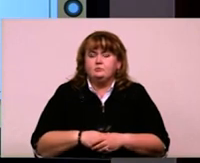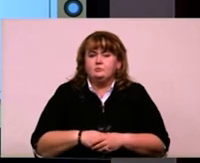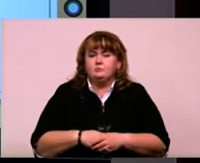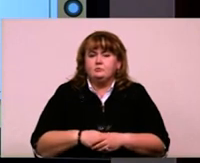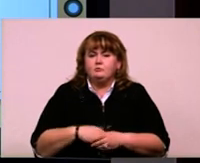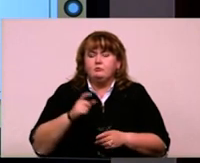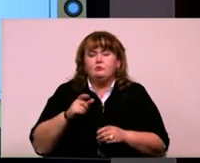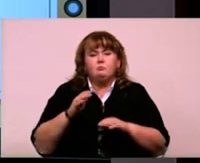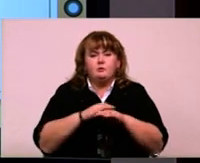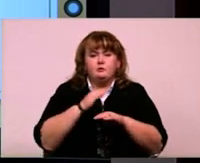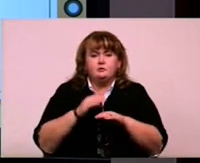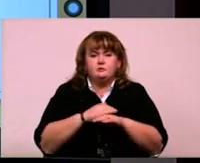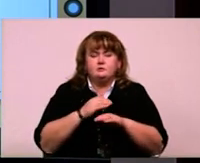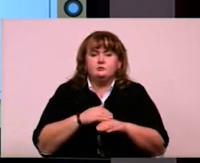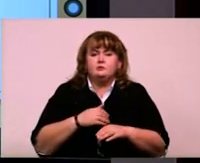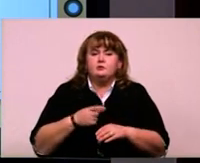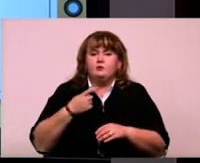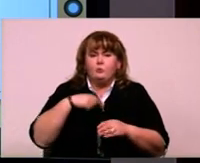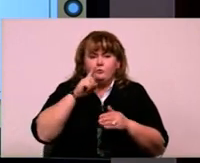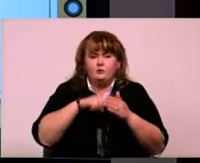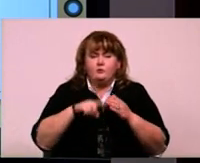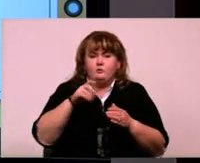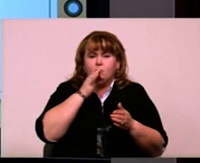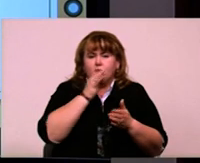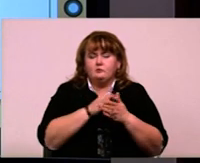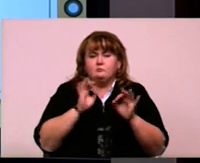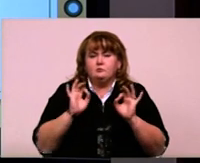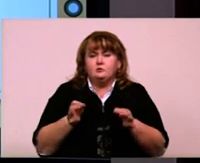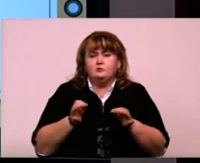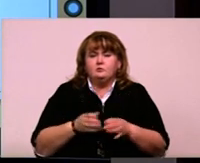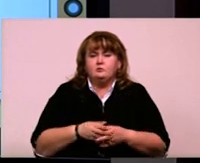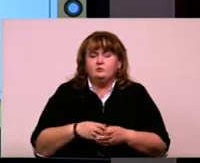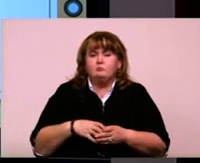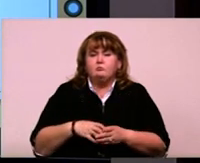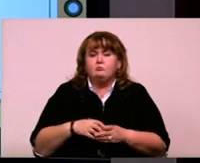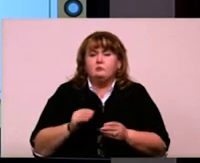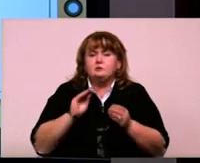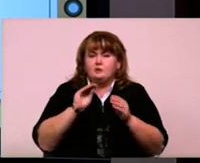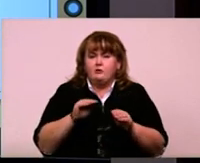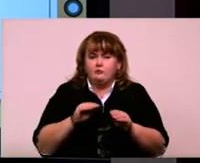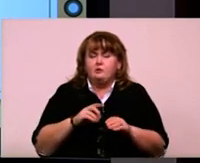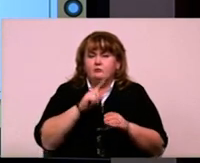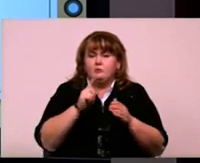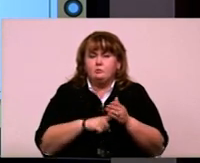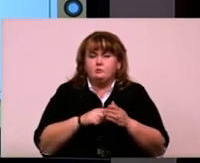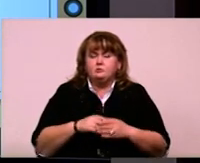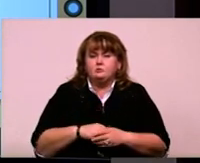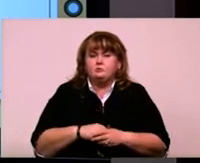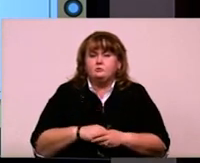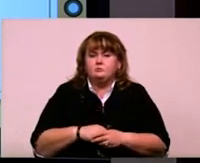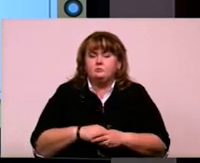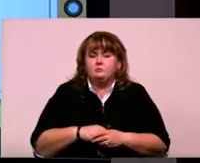Ребята, вы очень большие молодцы. Я уверена, что вы все ответили правильно на поставленные вопросы.